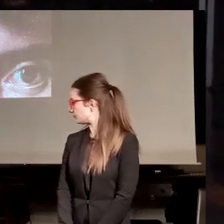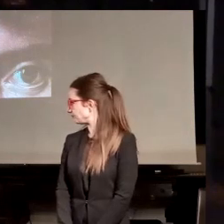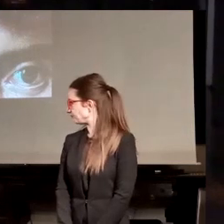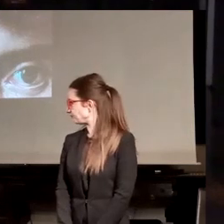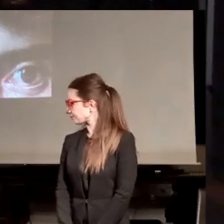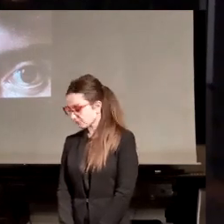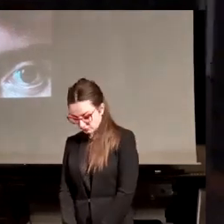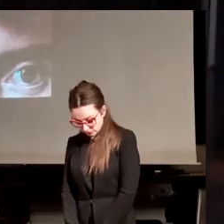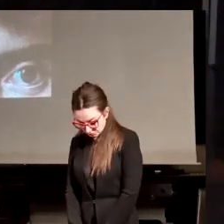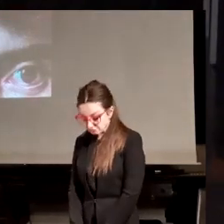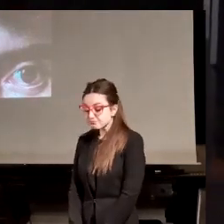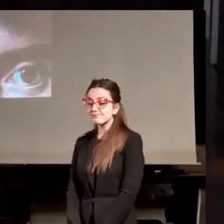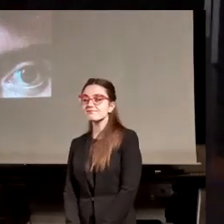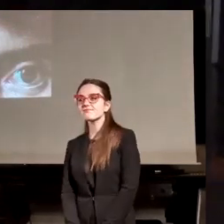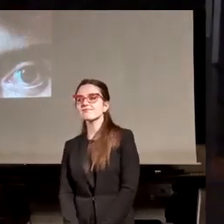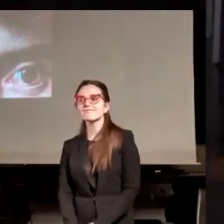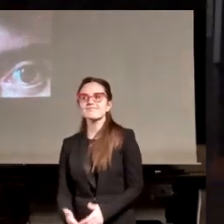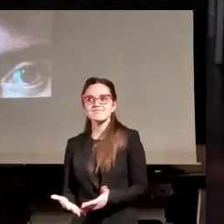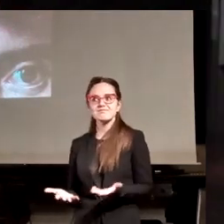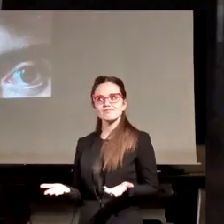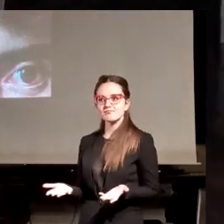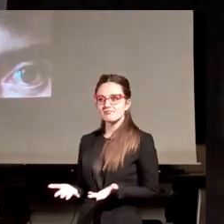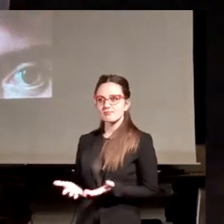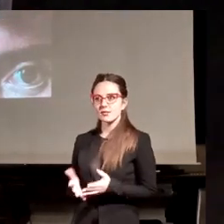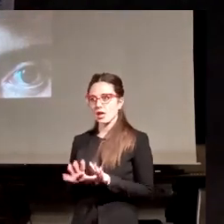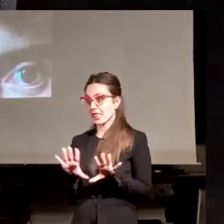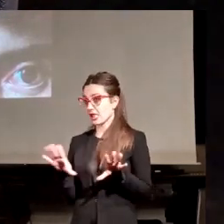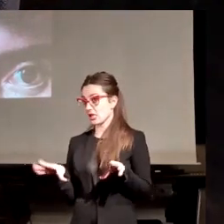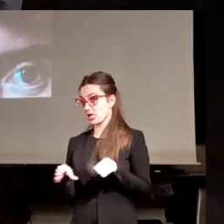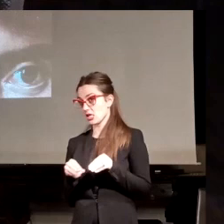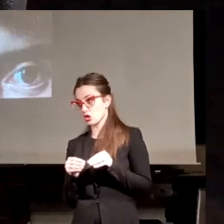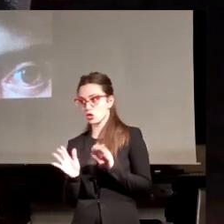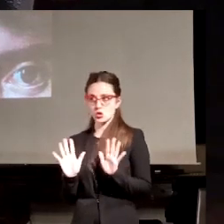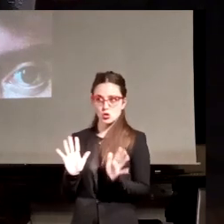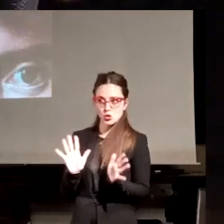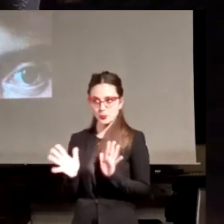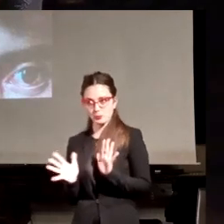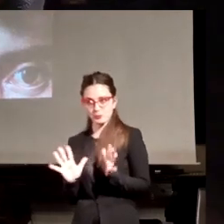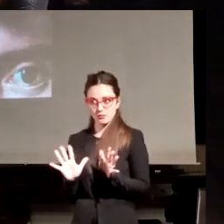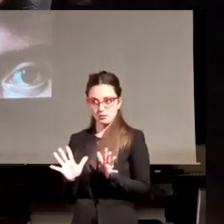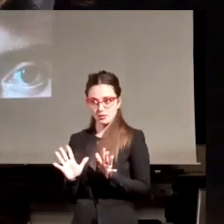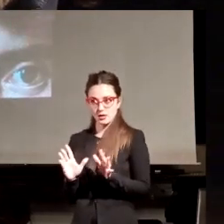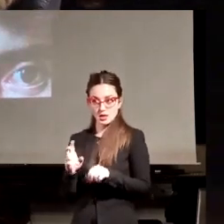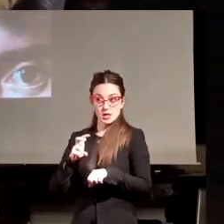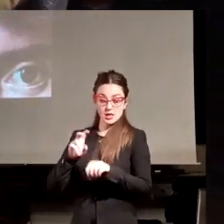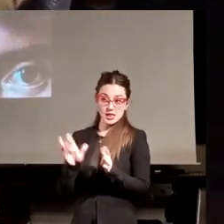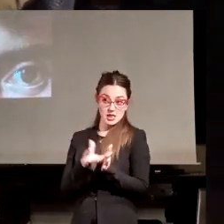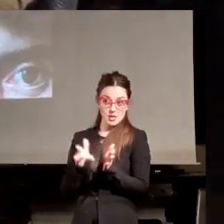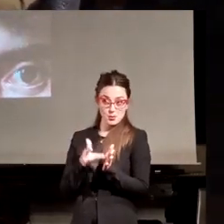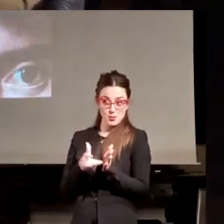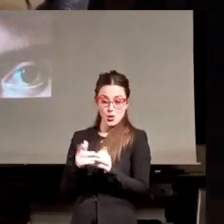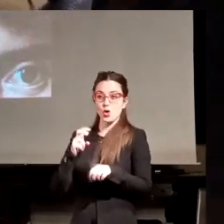ma è questo e non è proprio l'inizio ma quasi di jekyll e mister